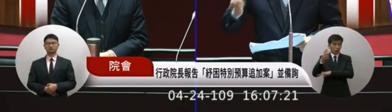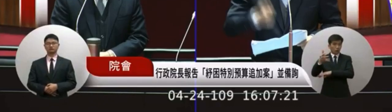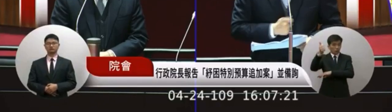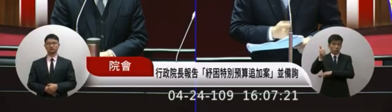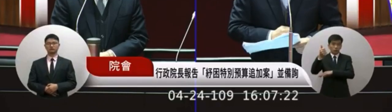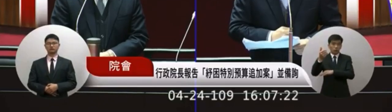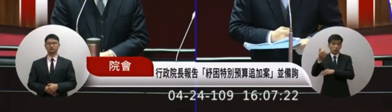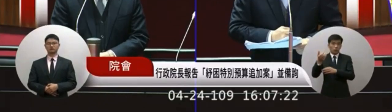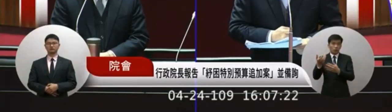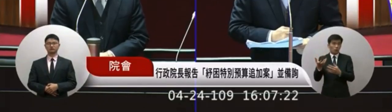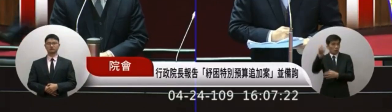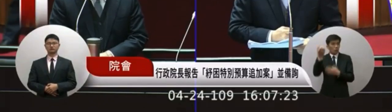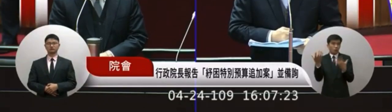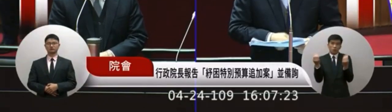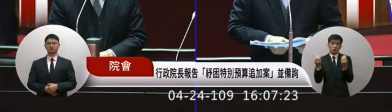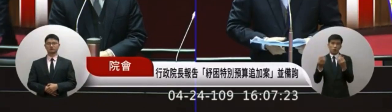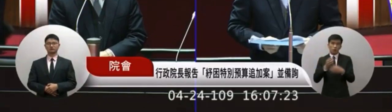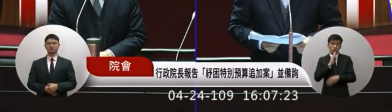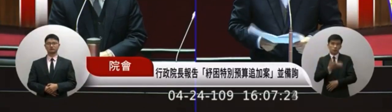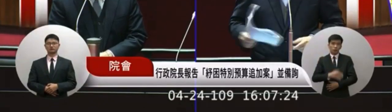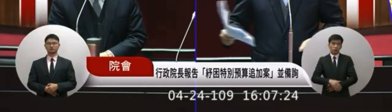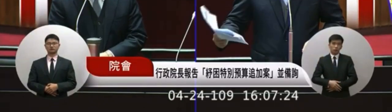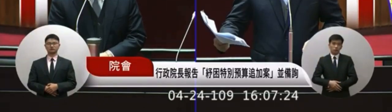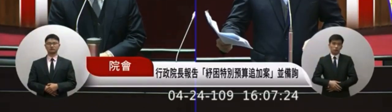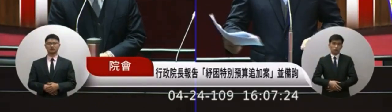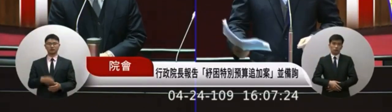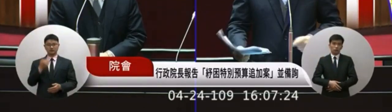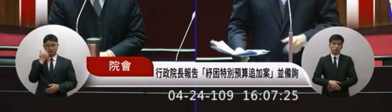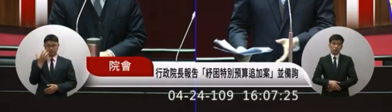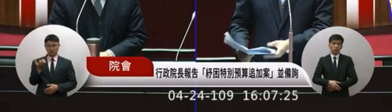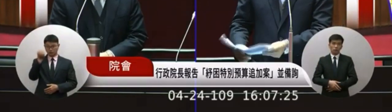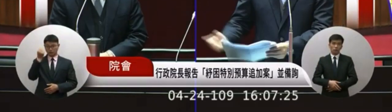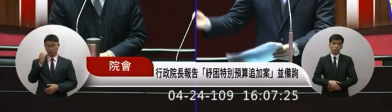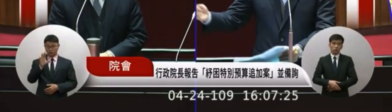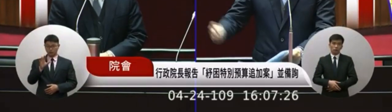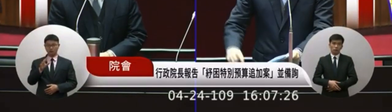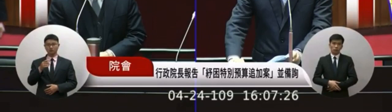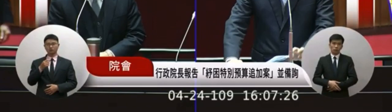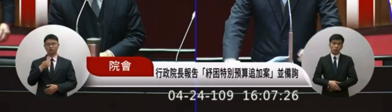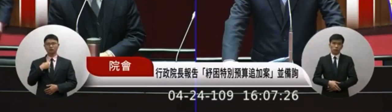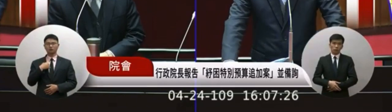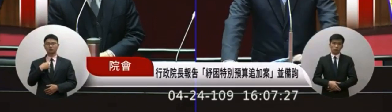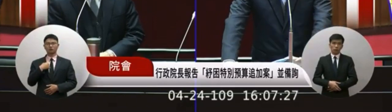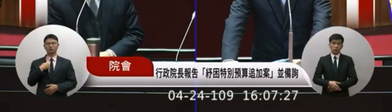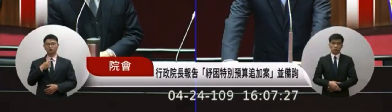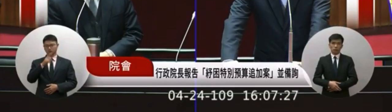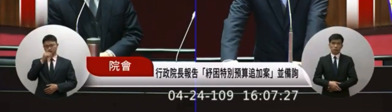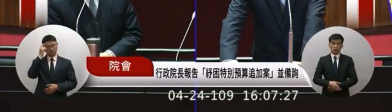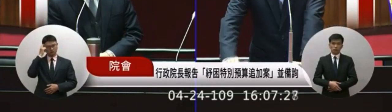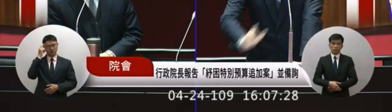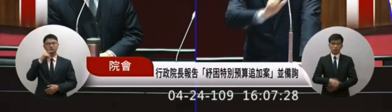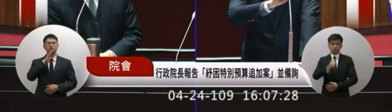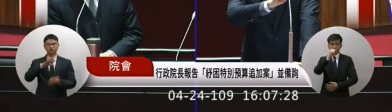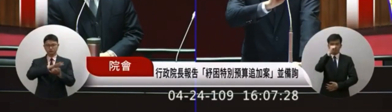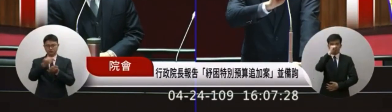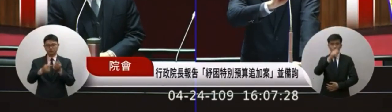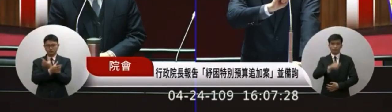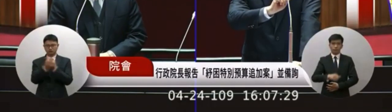权下令封城。 我们不愿意讲说有没有权呐、而是这应该是全国一致。